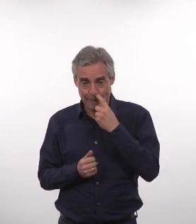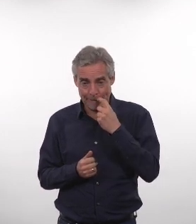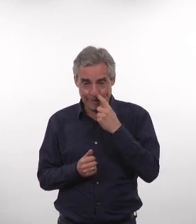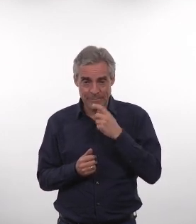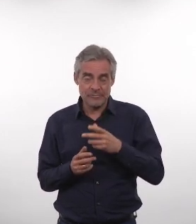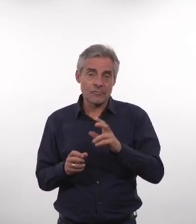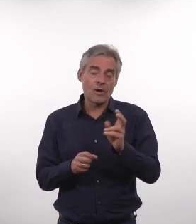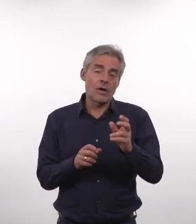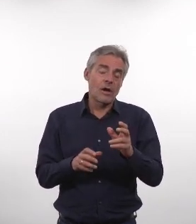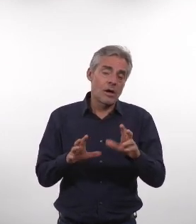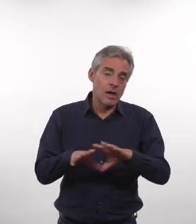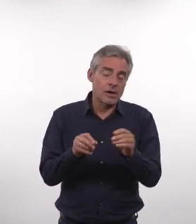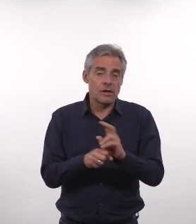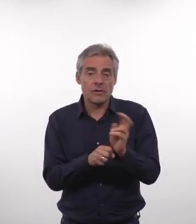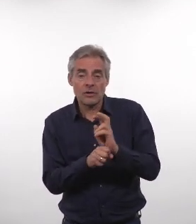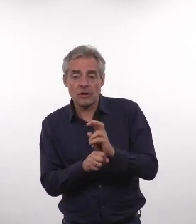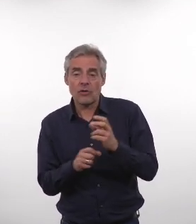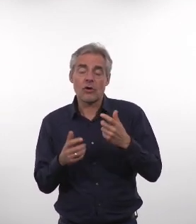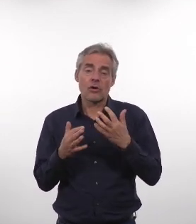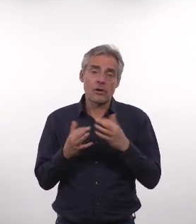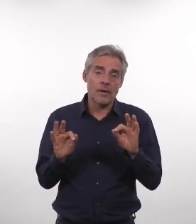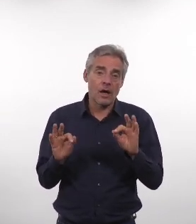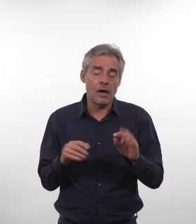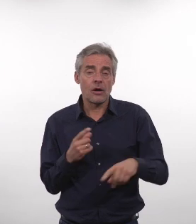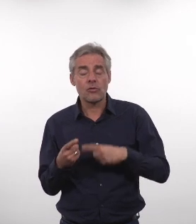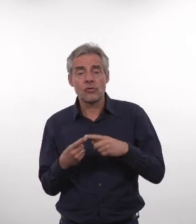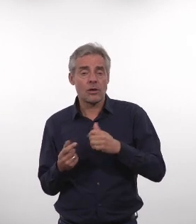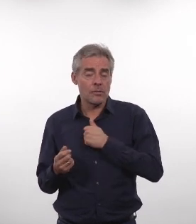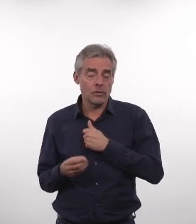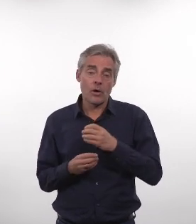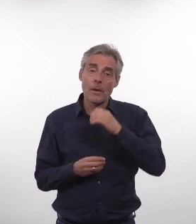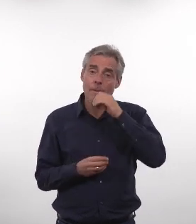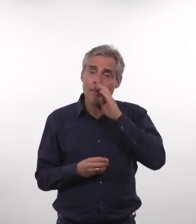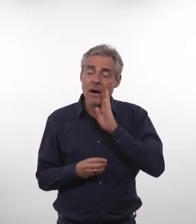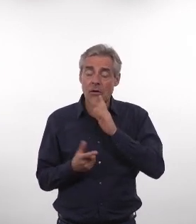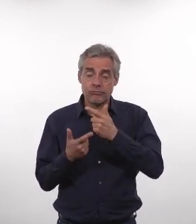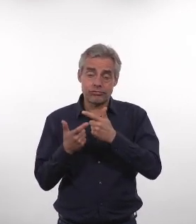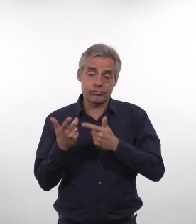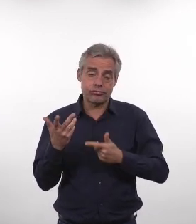des éducateurs en libéral, ça peut être par les parents. Enfin voilà. Après,